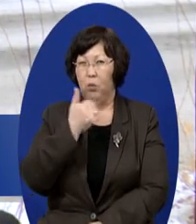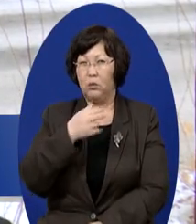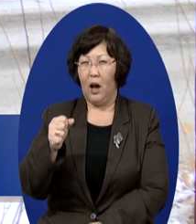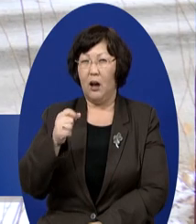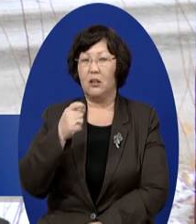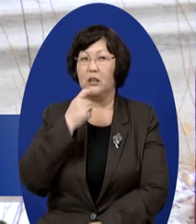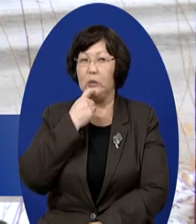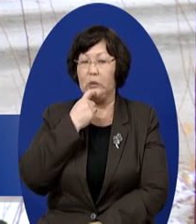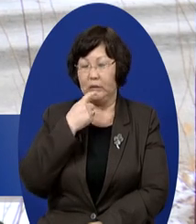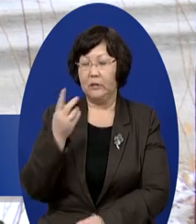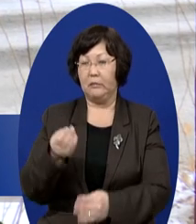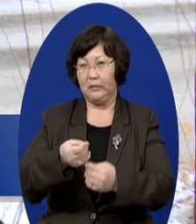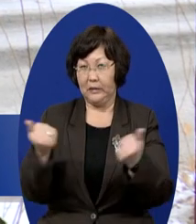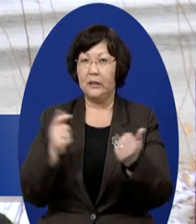хоолой